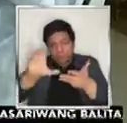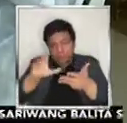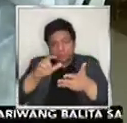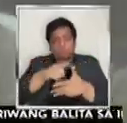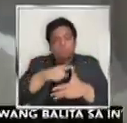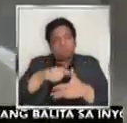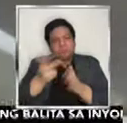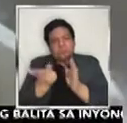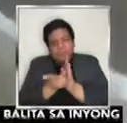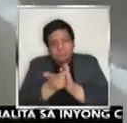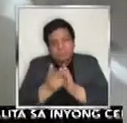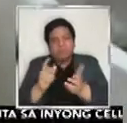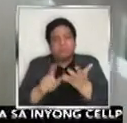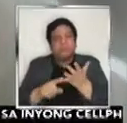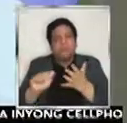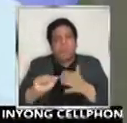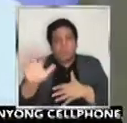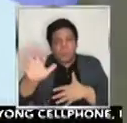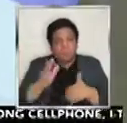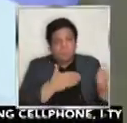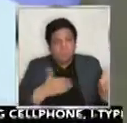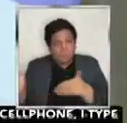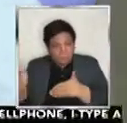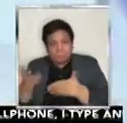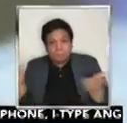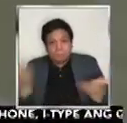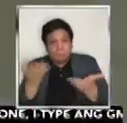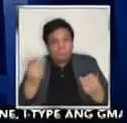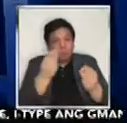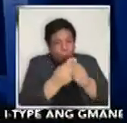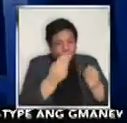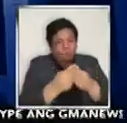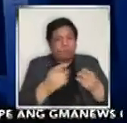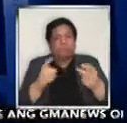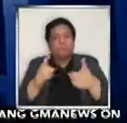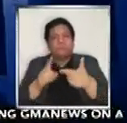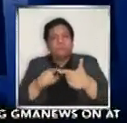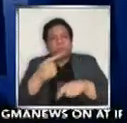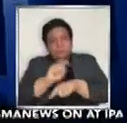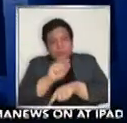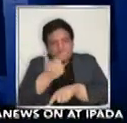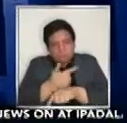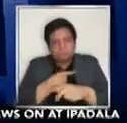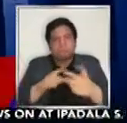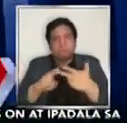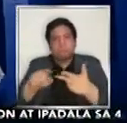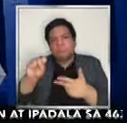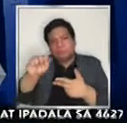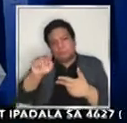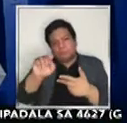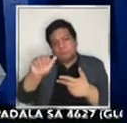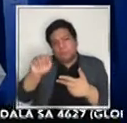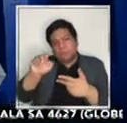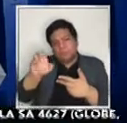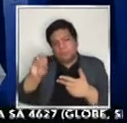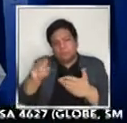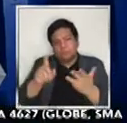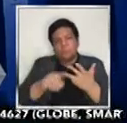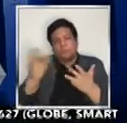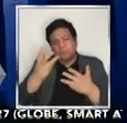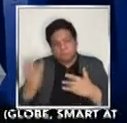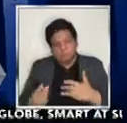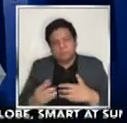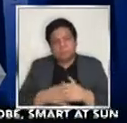nilang mag-test sa Muntinlupa, Taguig, San Mateo, Rizal at Batangas. Asymptomatics, government will not test muna kasi nga wala pang kakayahan,